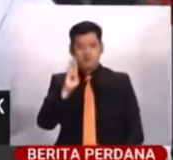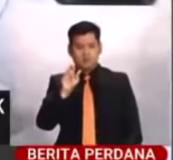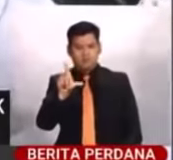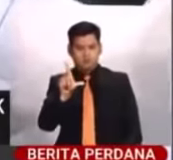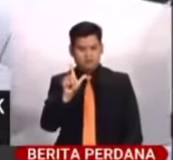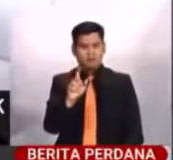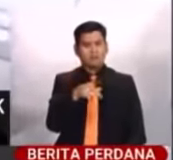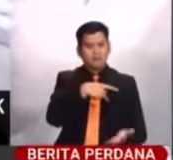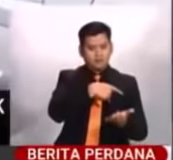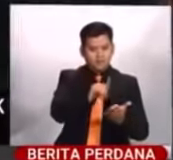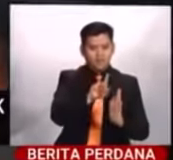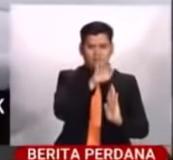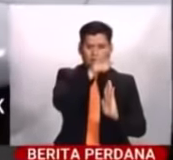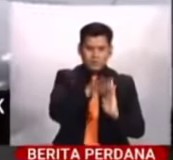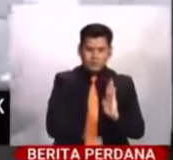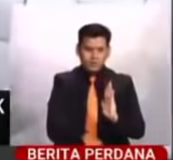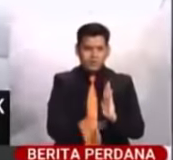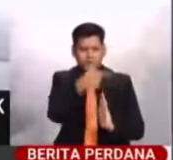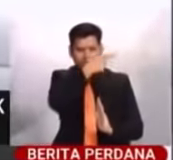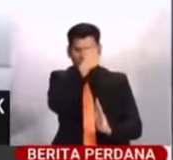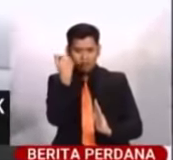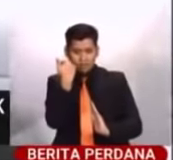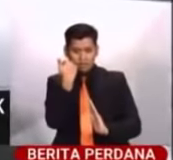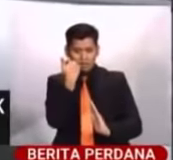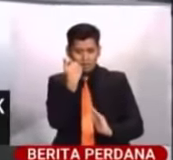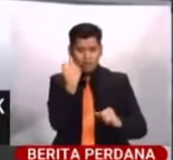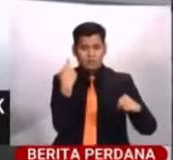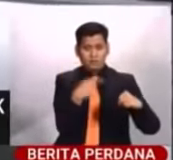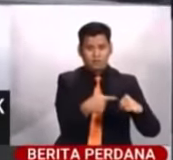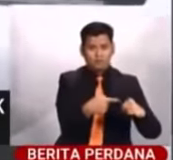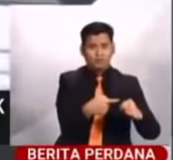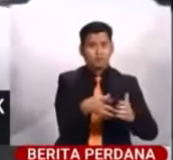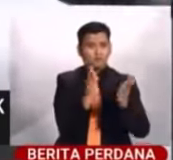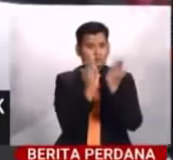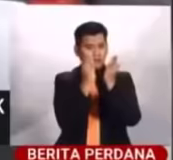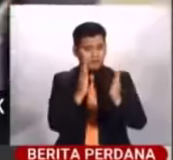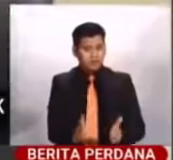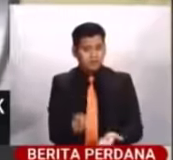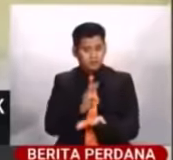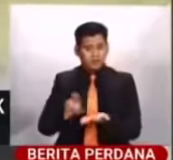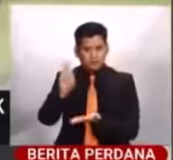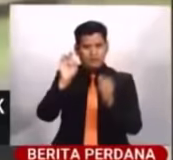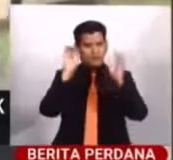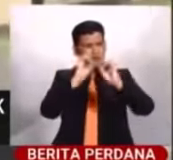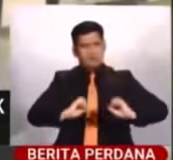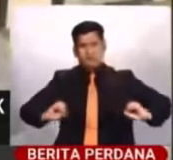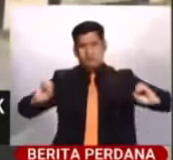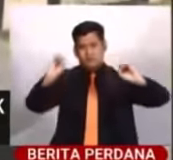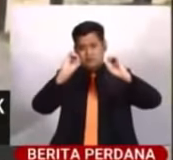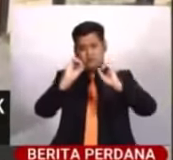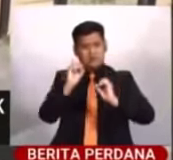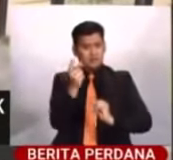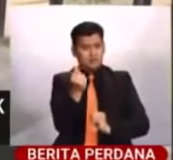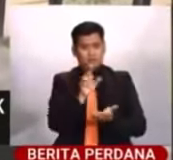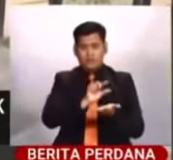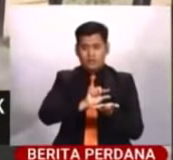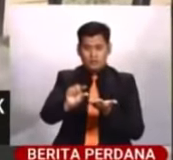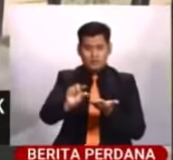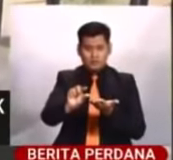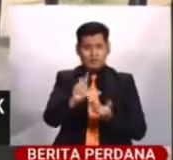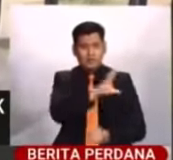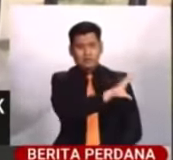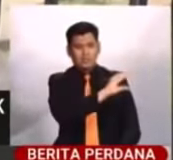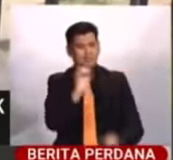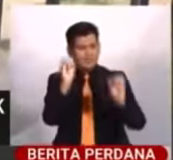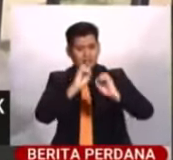jaminan dikurangkan dengan alasan anak guamnya merupakan seorang pelajar universiti dan tidak mempunyai pendapatan. Manakala Thailand